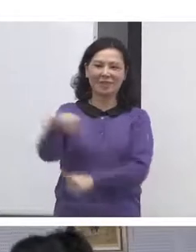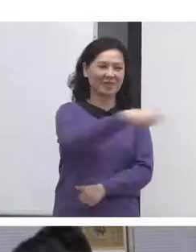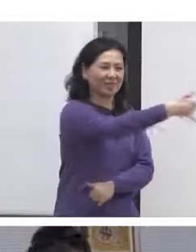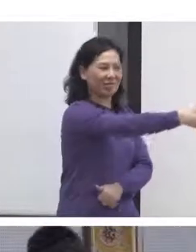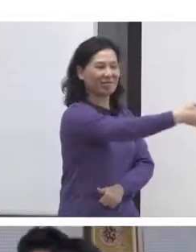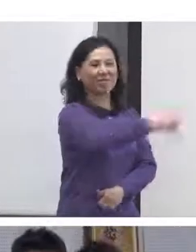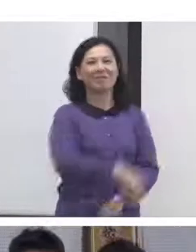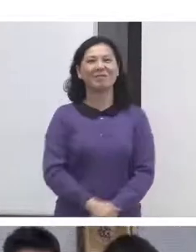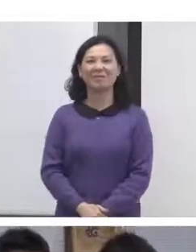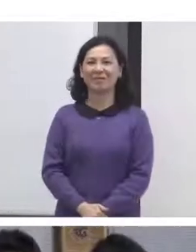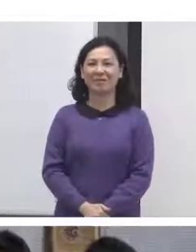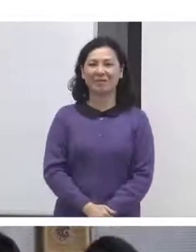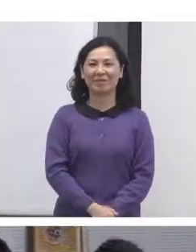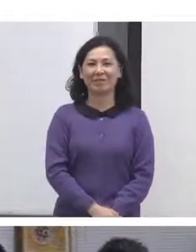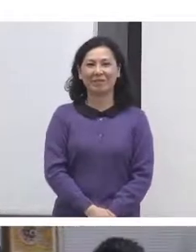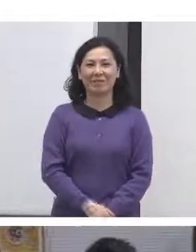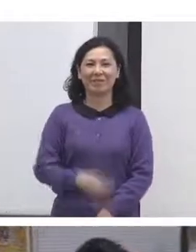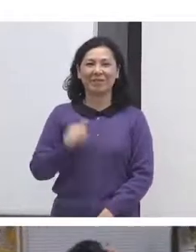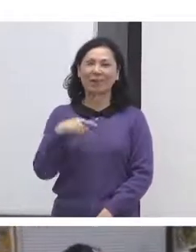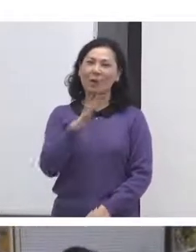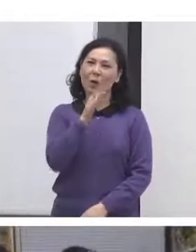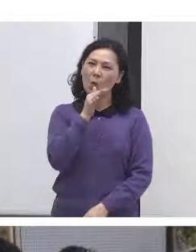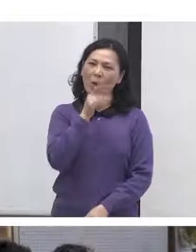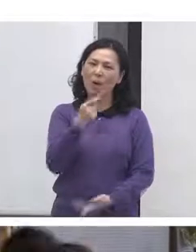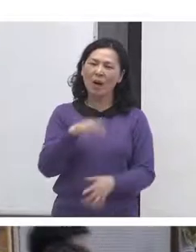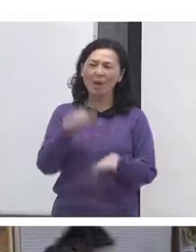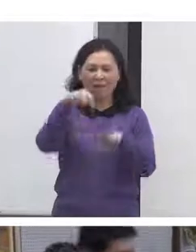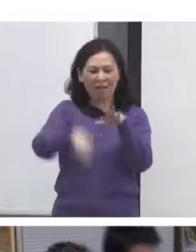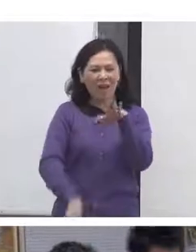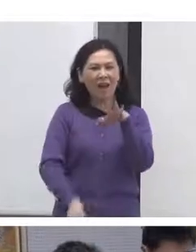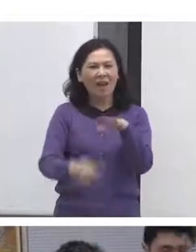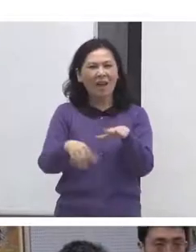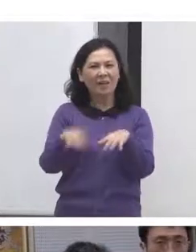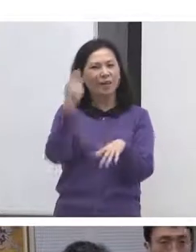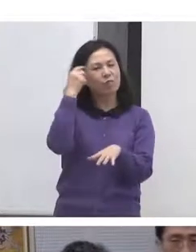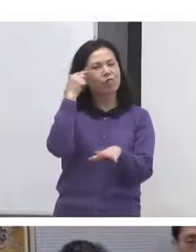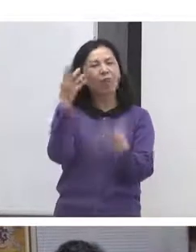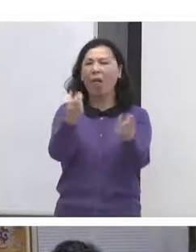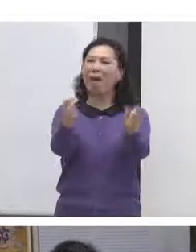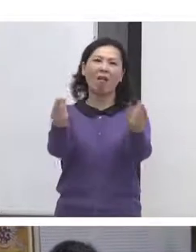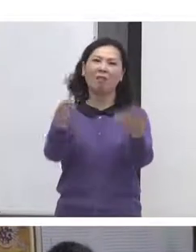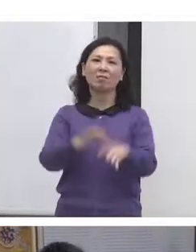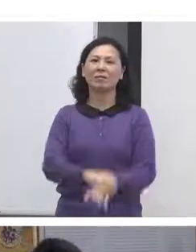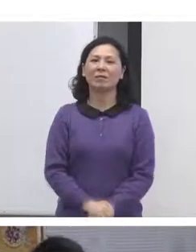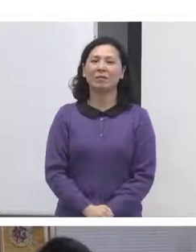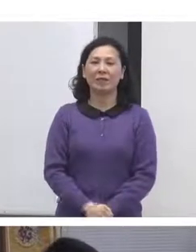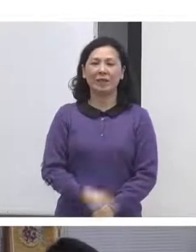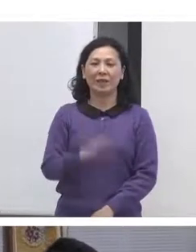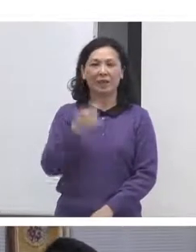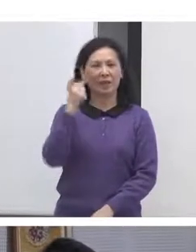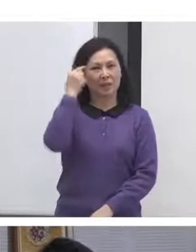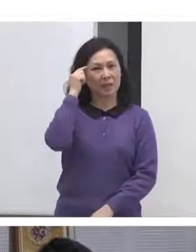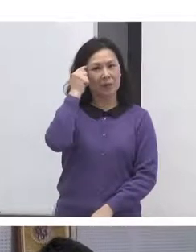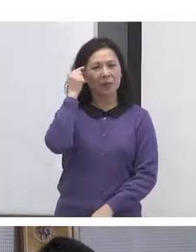好，我其实没有要讲什么很深奥的道理啦。可是我会觉得好像我们其实是卡在一个